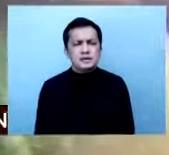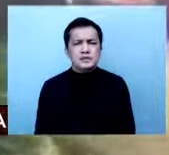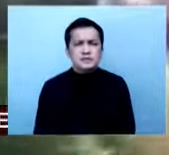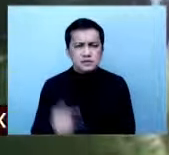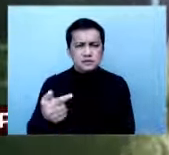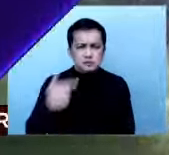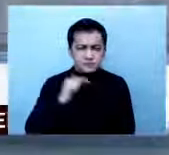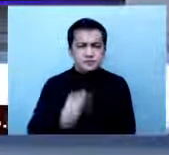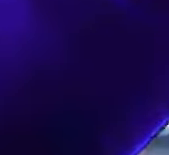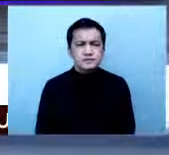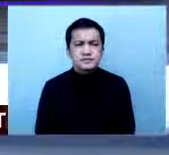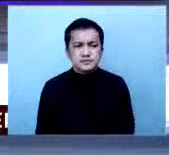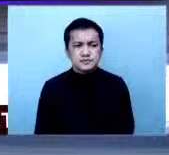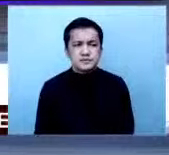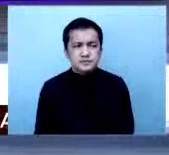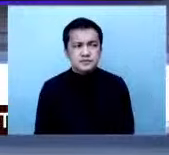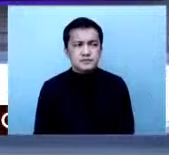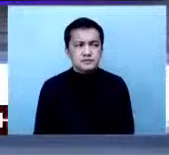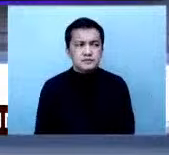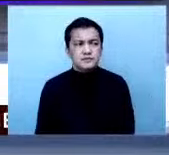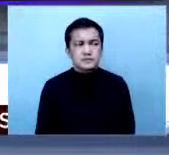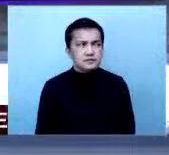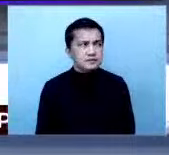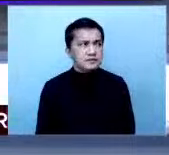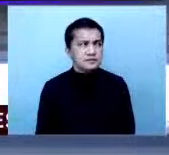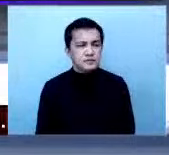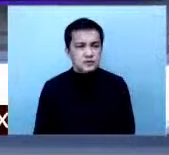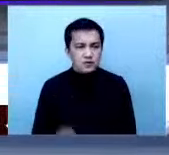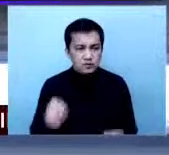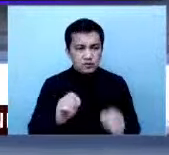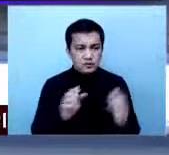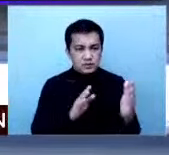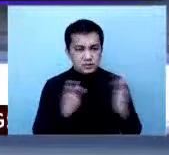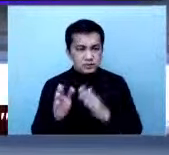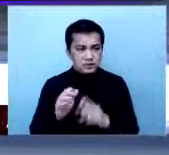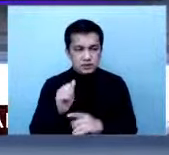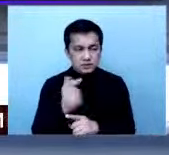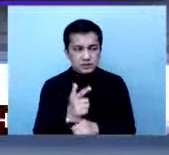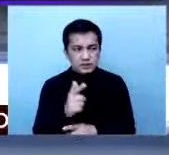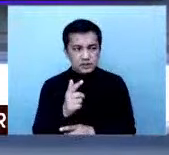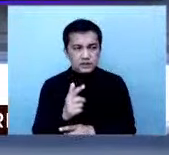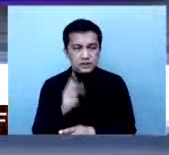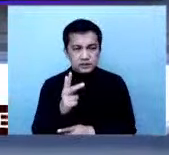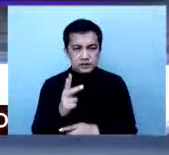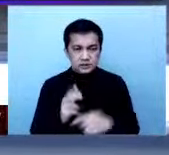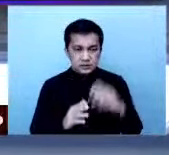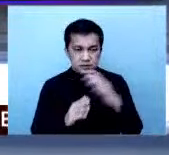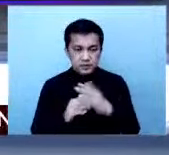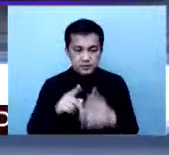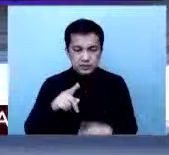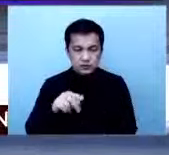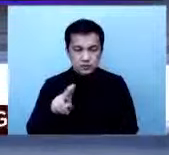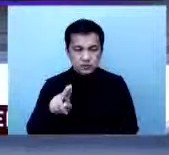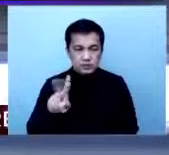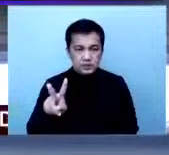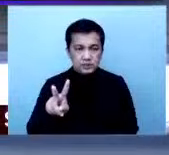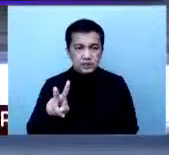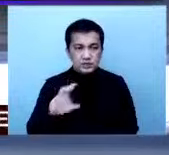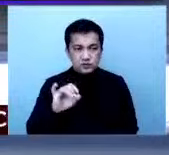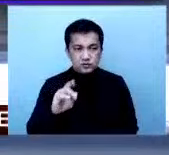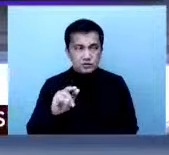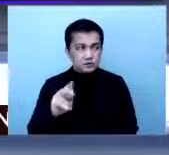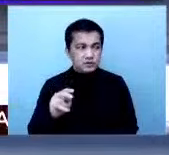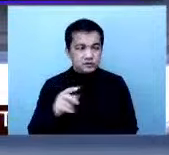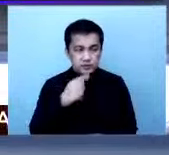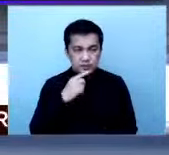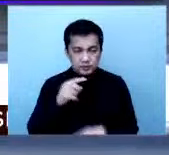news 5 wala ng Extension ng April 30 na deadline para sa puv consolidation Ayon mismo yan